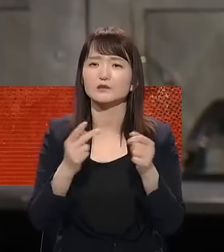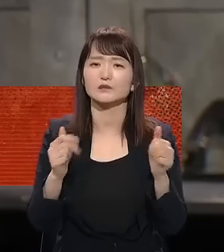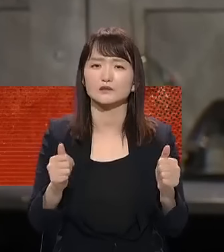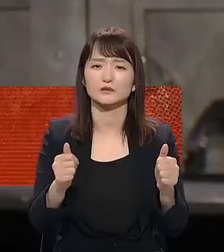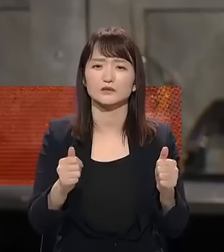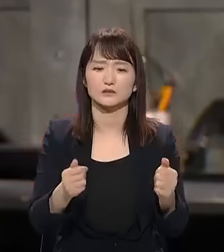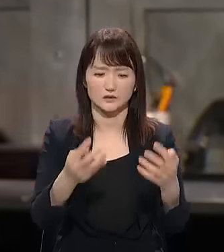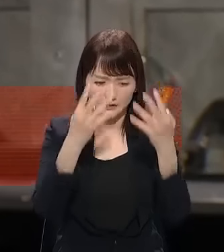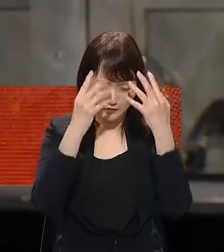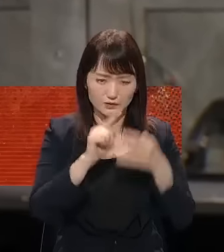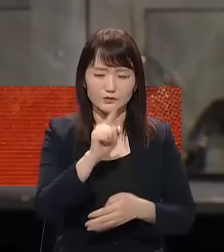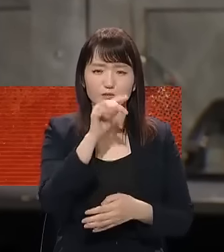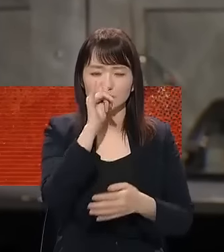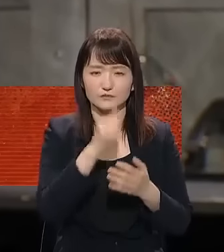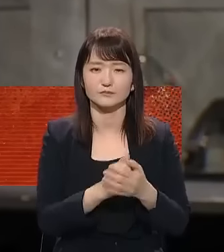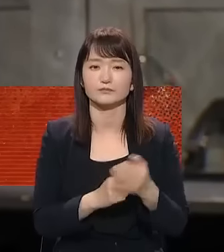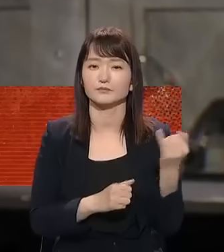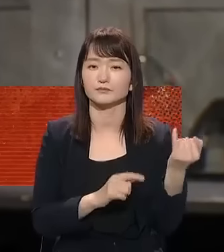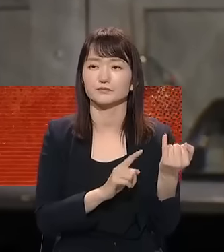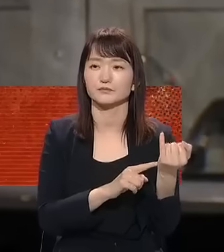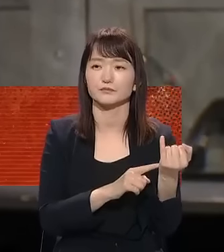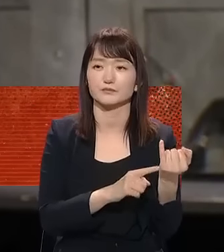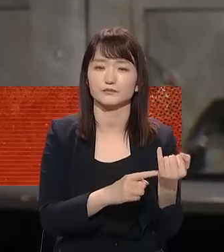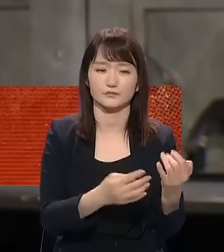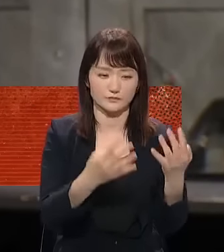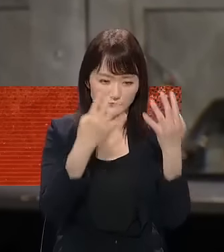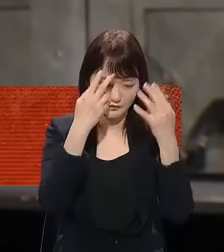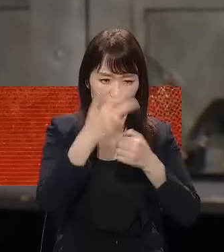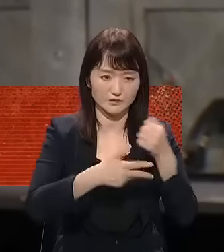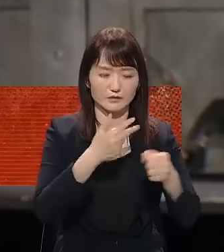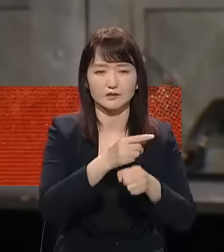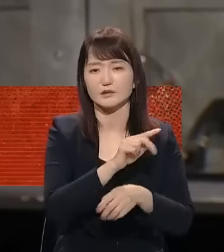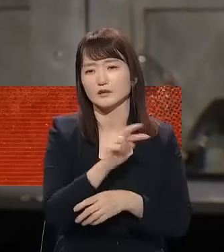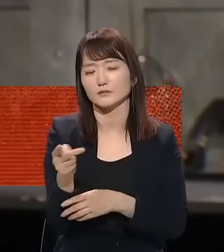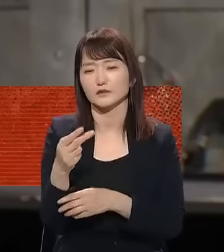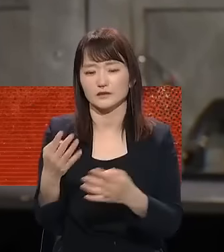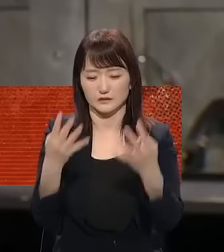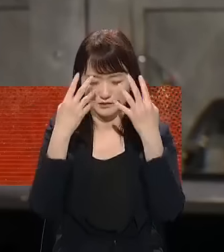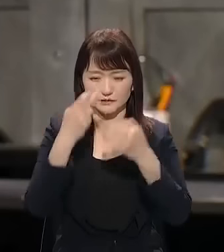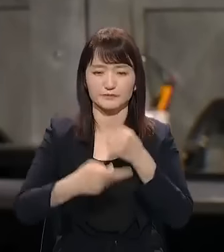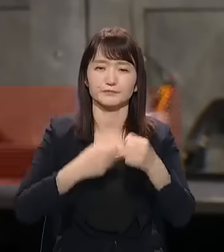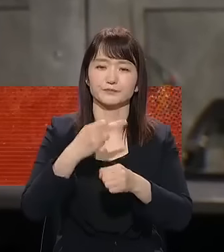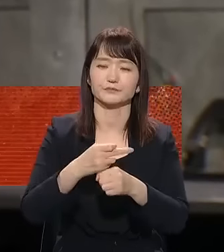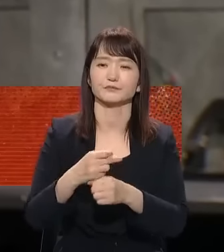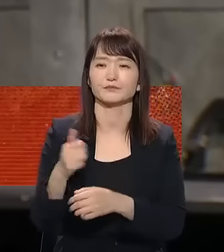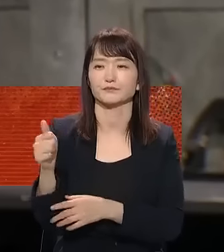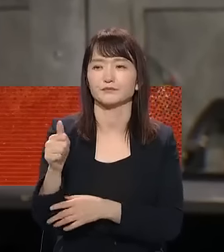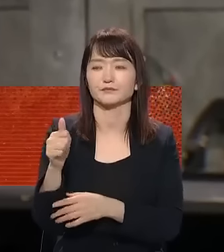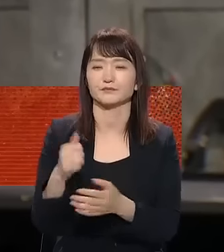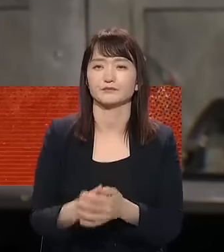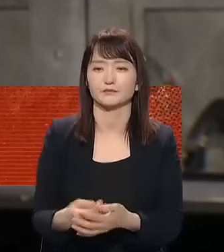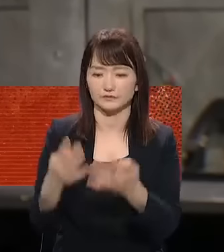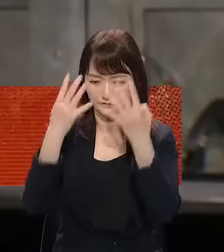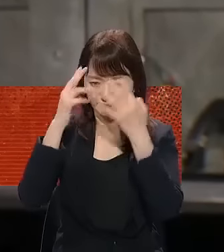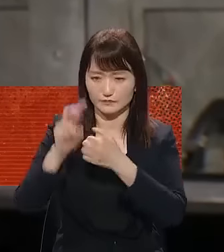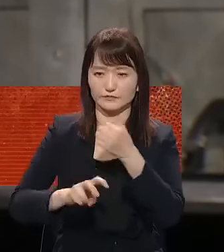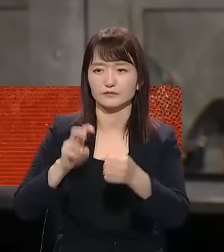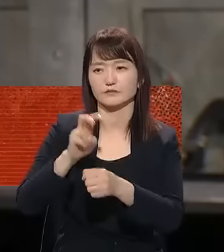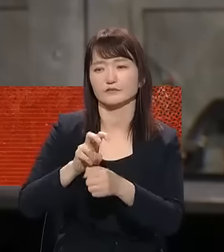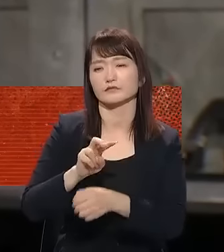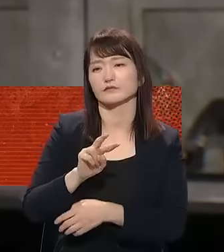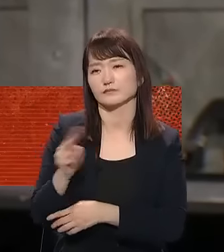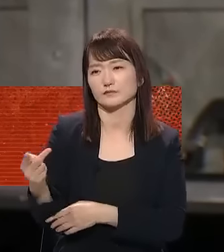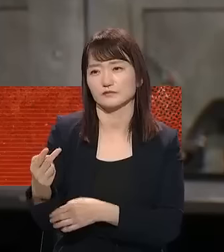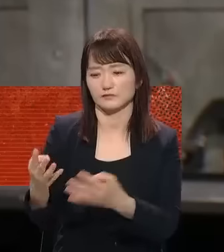올라갑니다 여성 같은 경우는 7년에서 12년이 되고요 남성 그 내현 정신은 징역 20년에서 징역